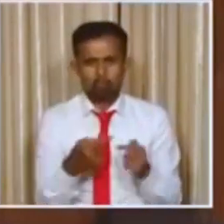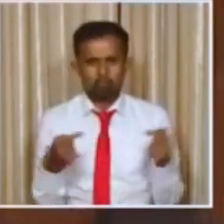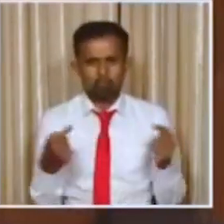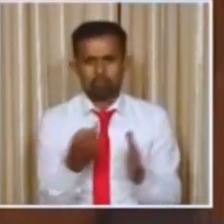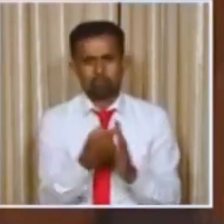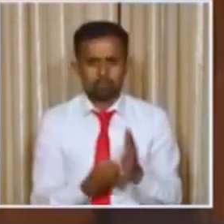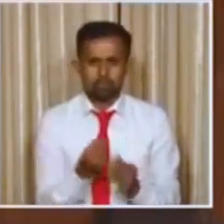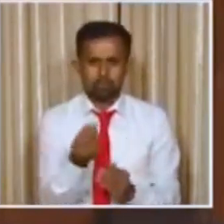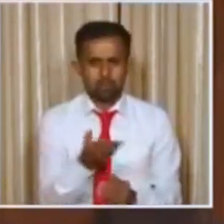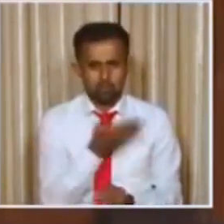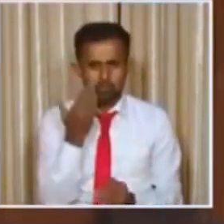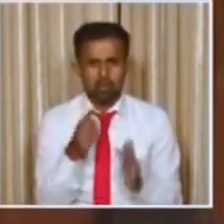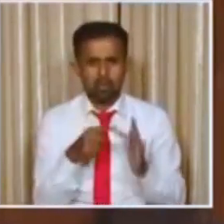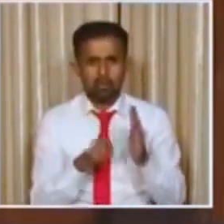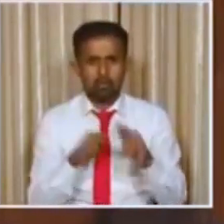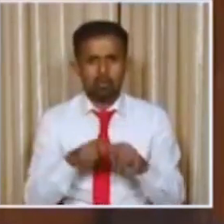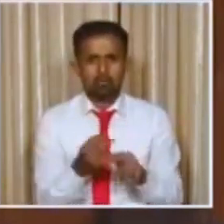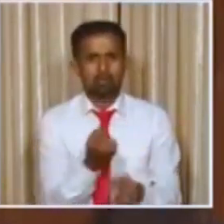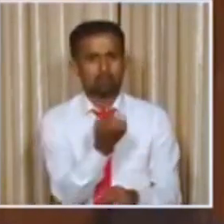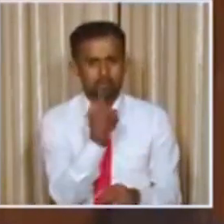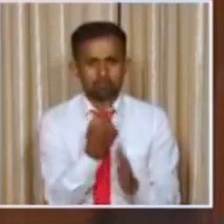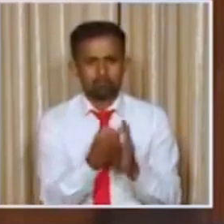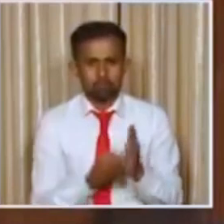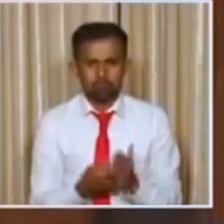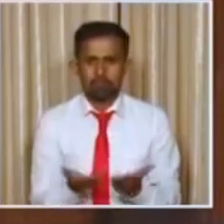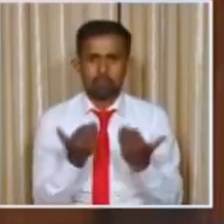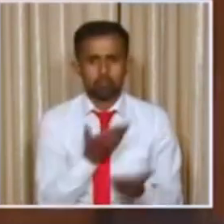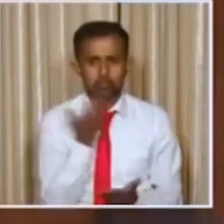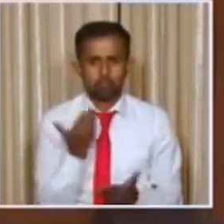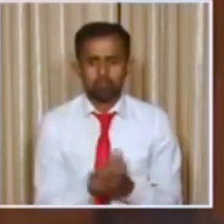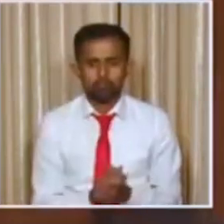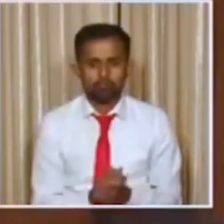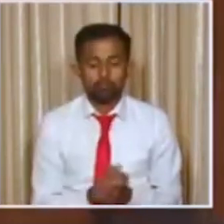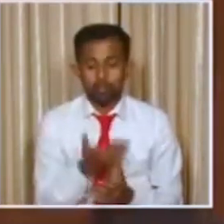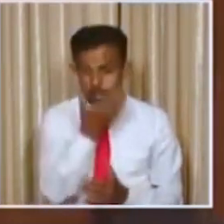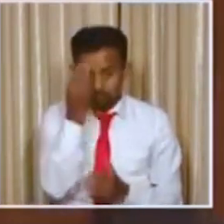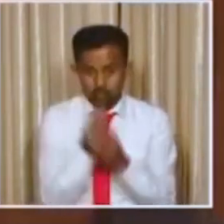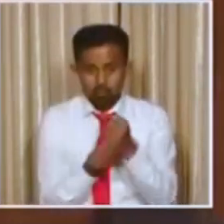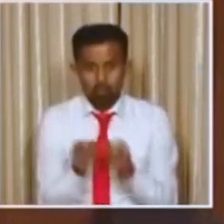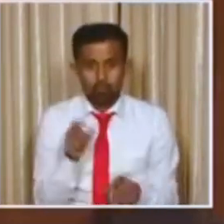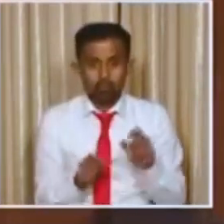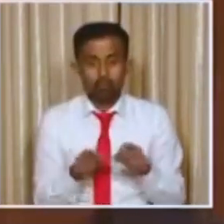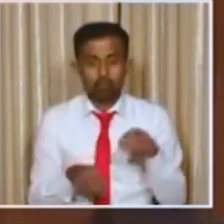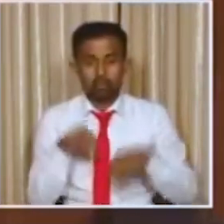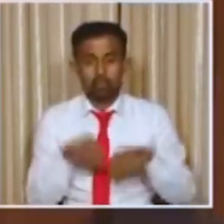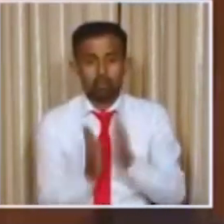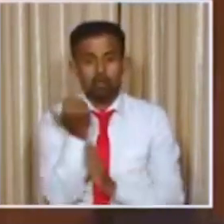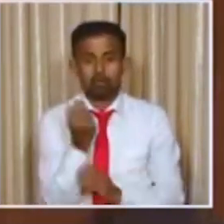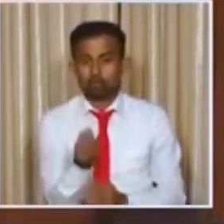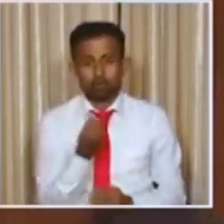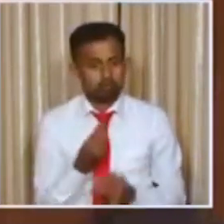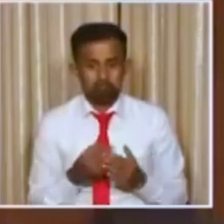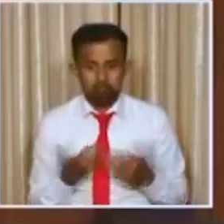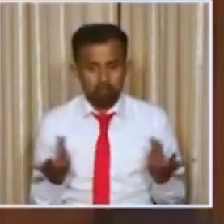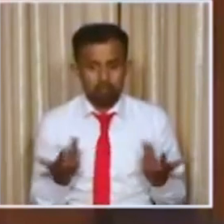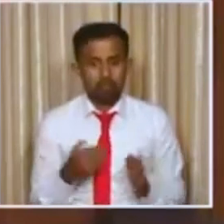தரும் பரிந்துரைகள் முழுமையாக நடைமுறைப்படுத்தாலும் சரி, இந்த நாட்டிலே தமிழ் மக்களுடைய அரசியல் உரிமையை நீங்கள் தர மறுத்தால் இந்த நாடுக்கு எதிர்காலம் இல்லை என்றதை நாங்கள் அன்றும் சொல்கிறோம்,